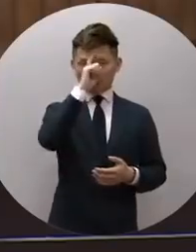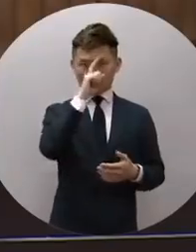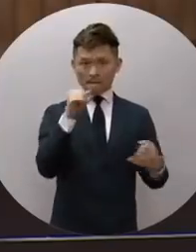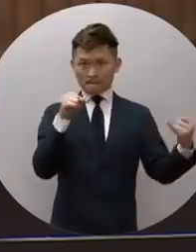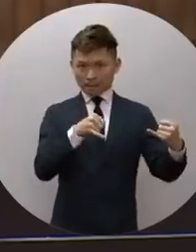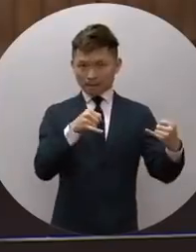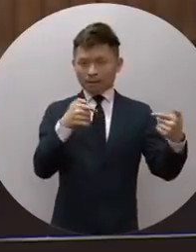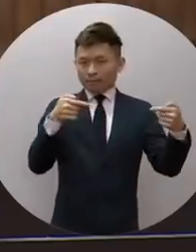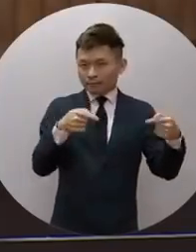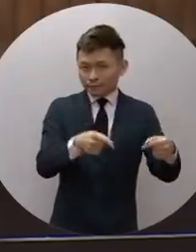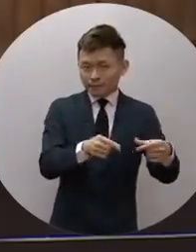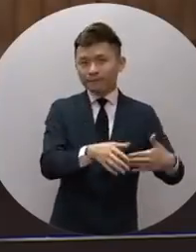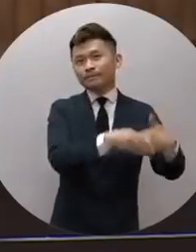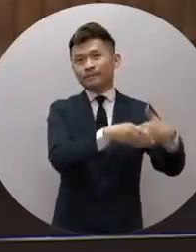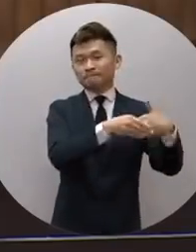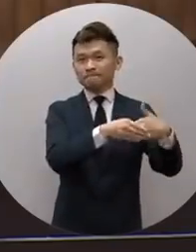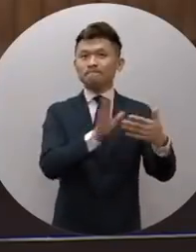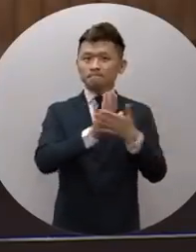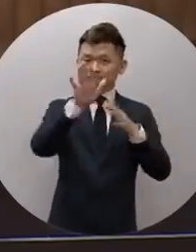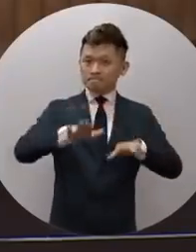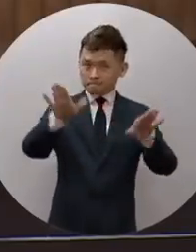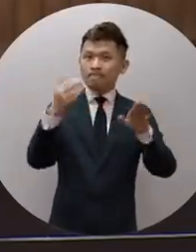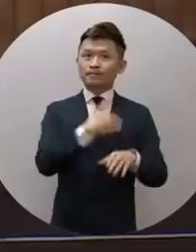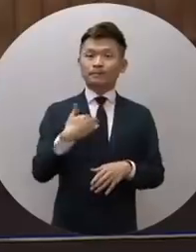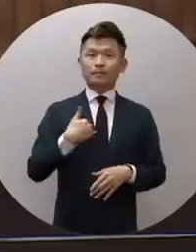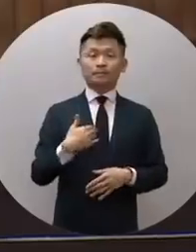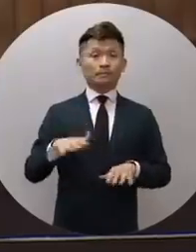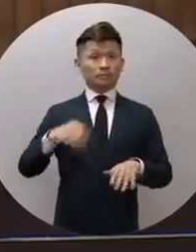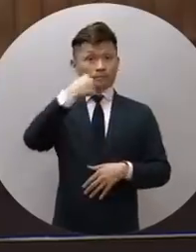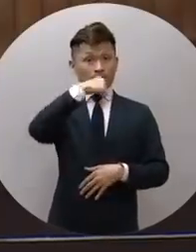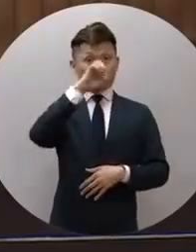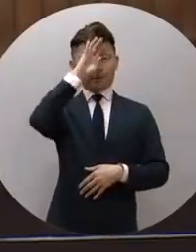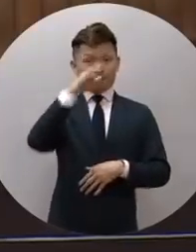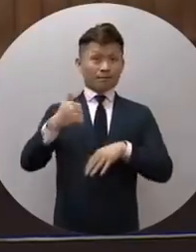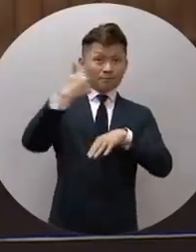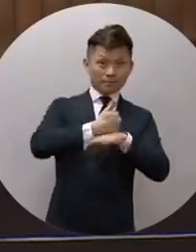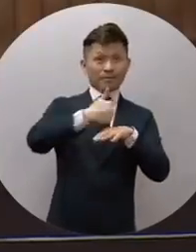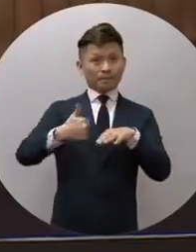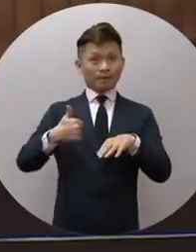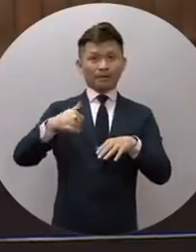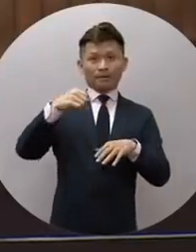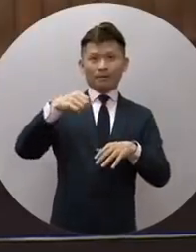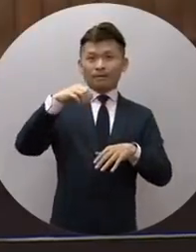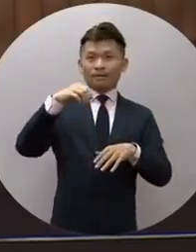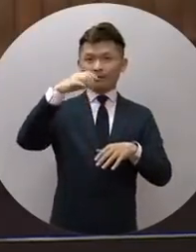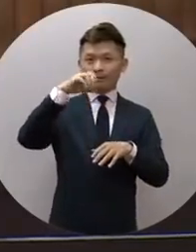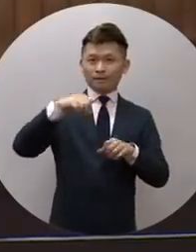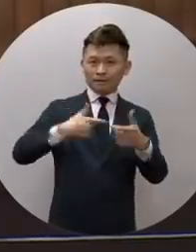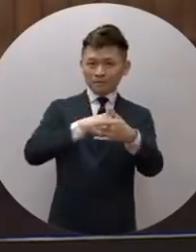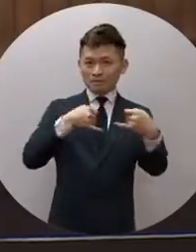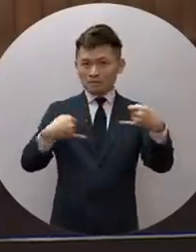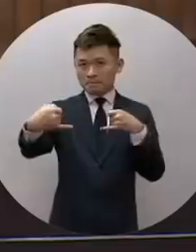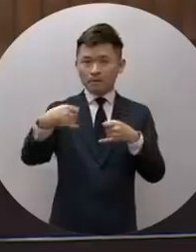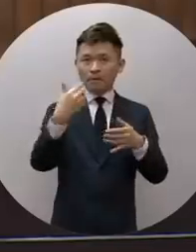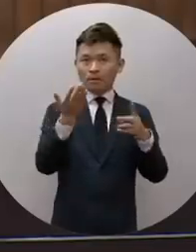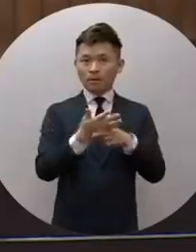才有未来。所以今天在台湾，不论朝野蓝绿的相互敌视，或有人视大